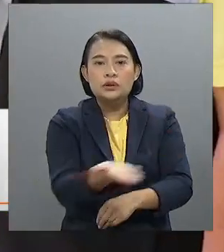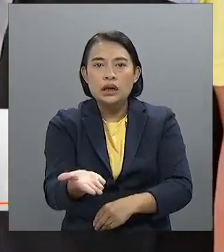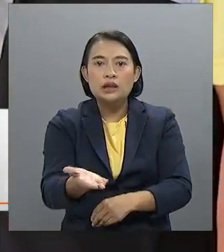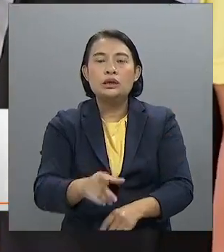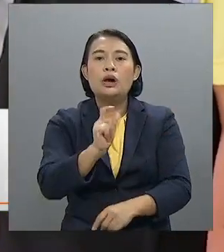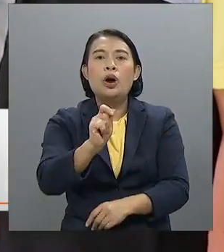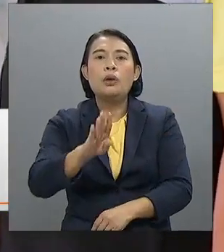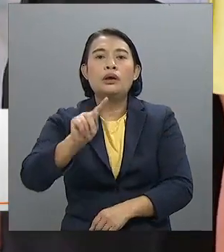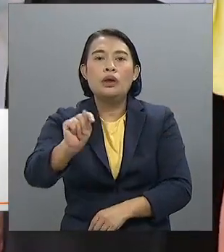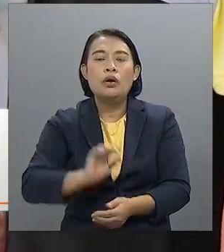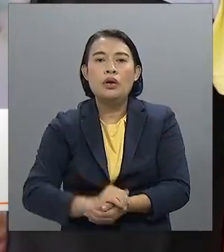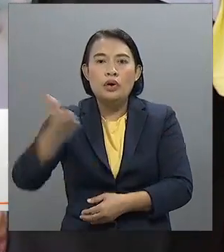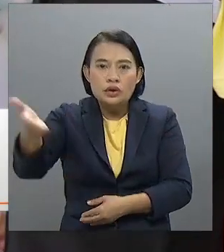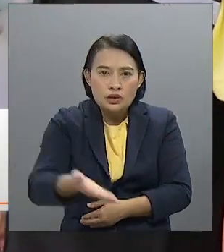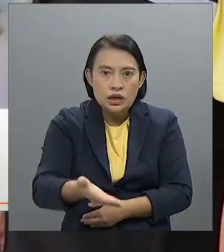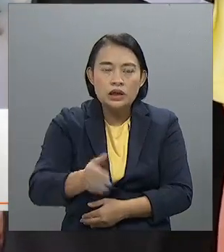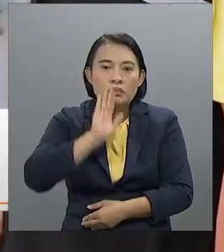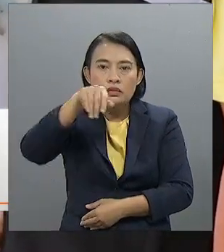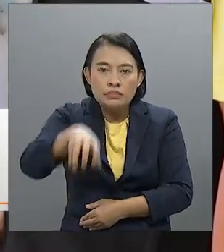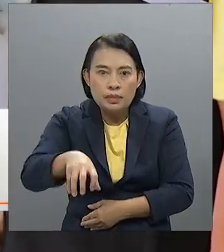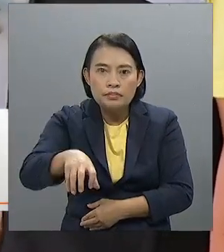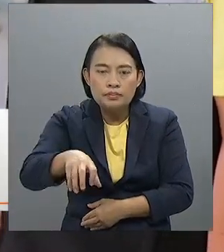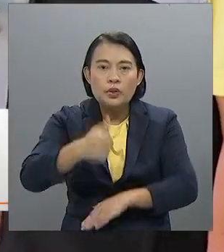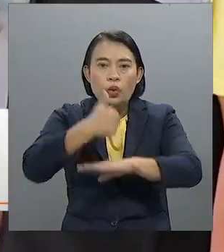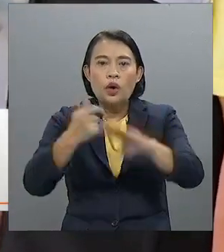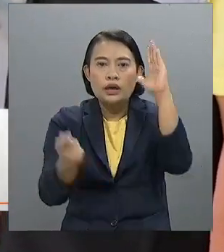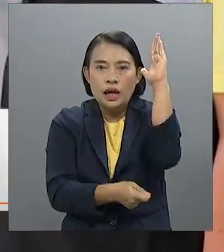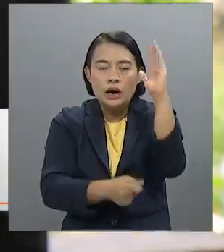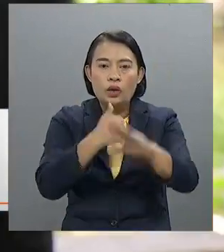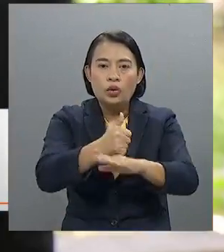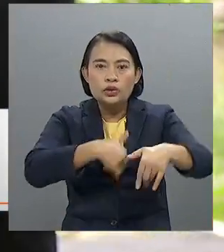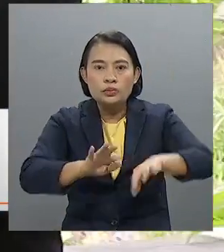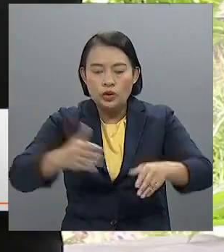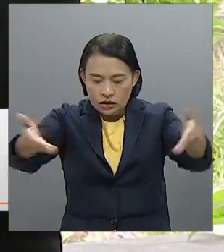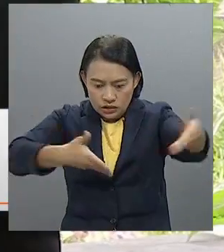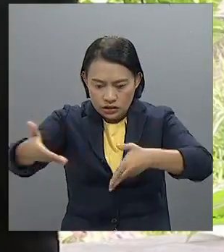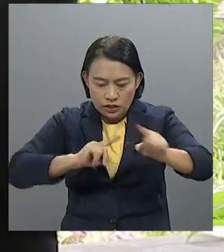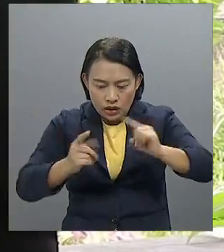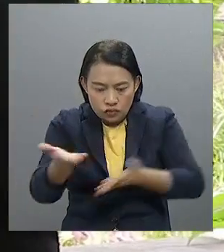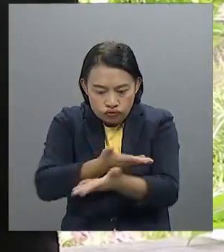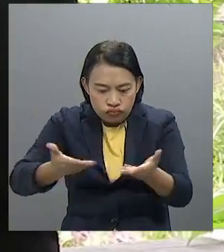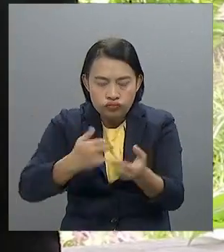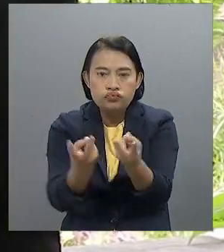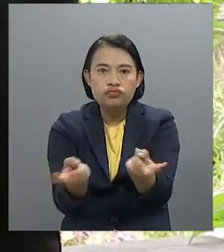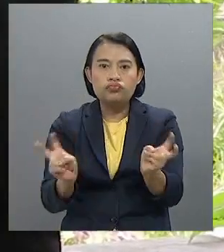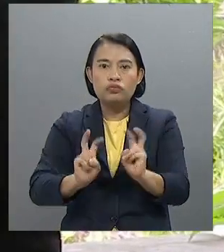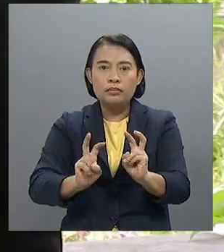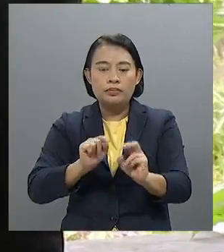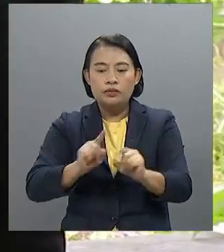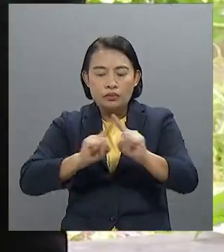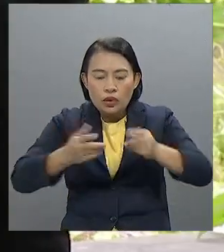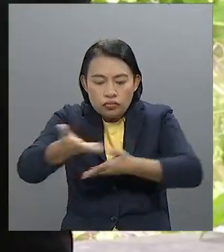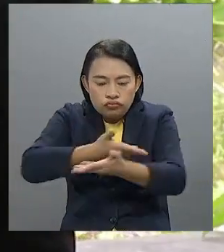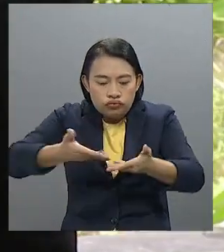เทศบาลตำบลบ้านปล้องกำนันผู้ใหญ่บ้านและชาวบ้านไปประชุมหารือในเรื่องนี้กันต่อไปนะคะโดยเบื้องต้นเนี่ยอำเ